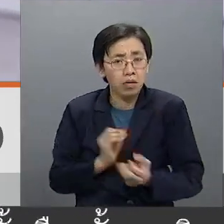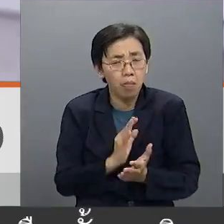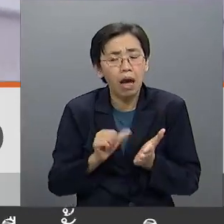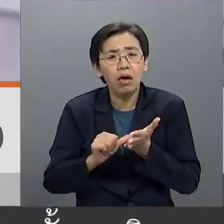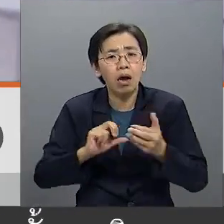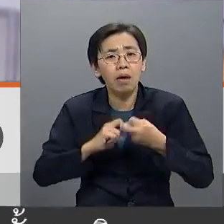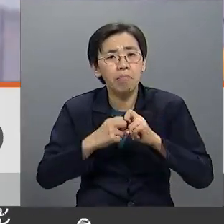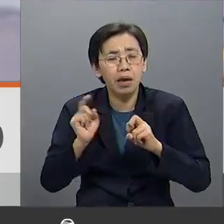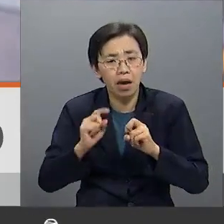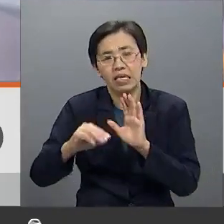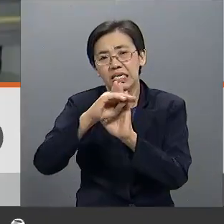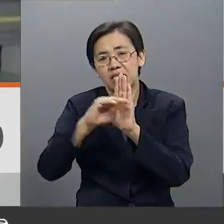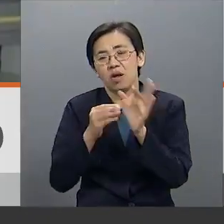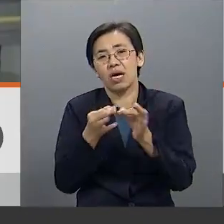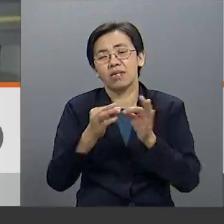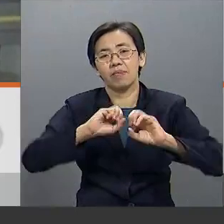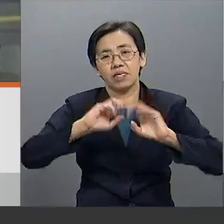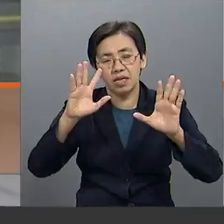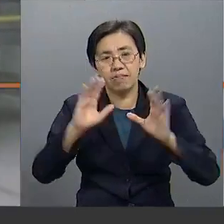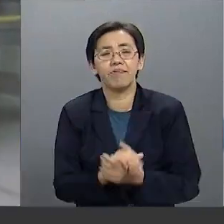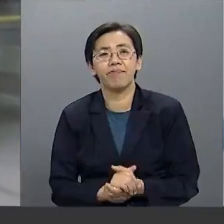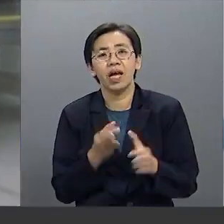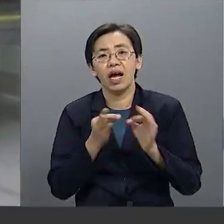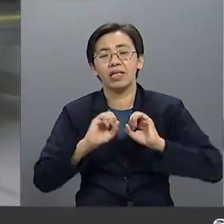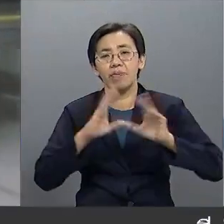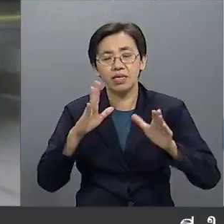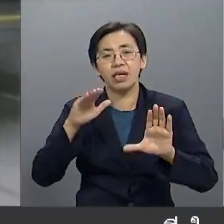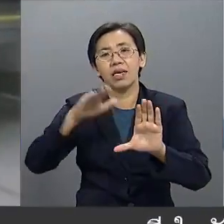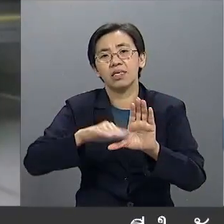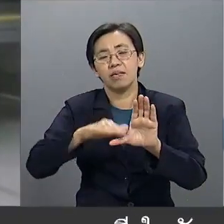ละเอียดมายืนยันพร้อมๆกับการขึ้นทะเบียนกับอย.ครับ